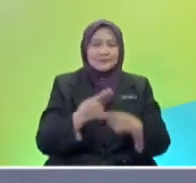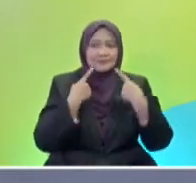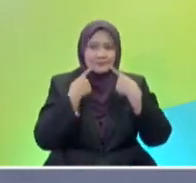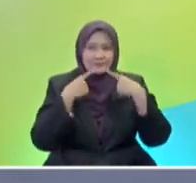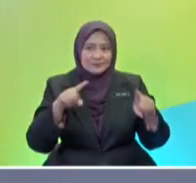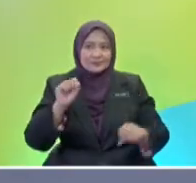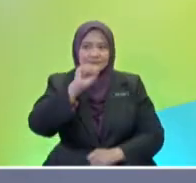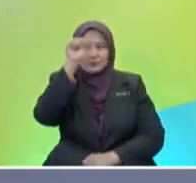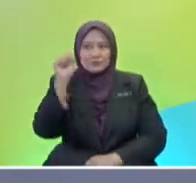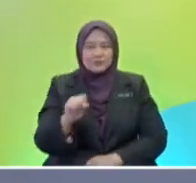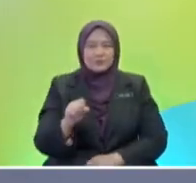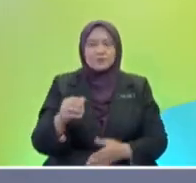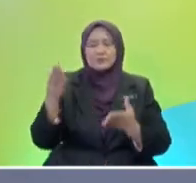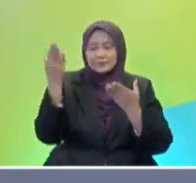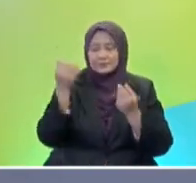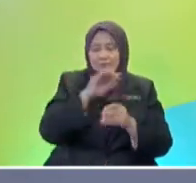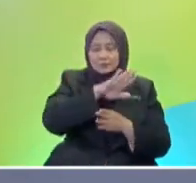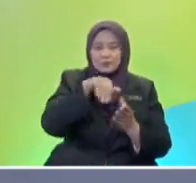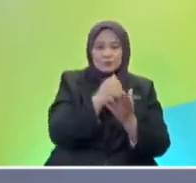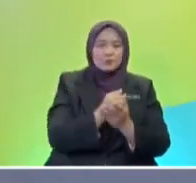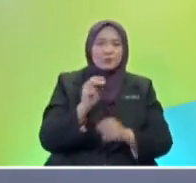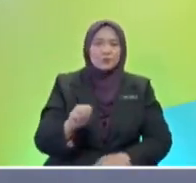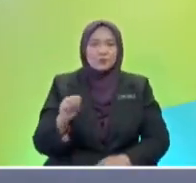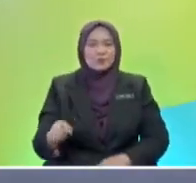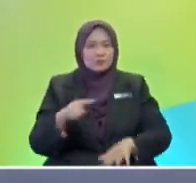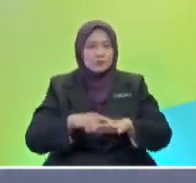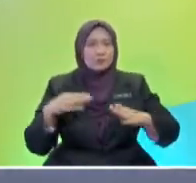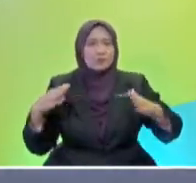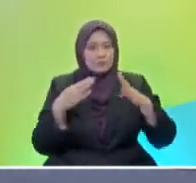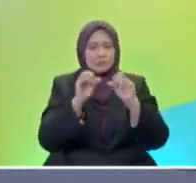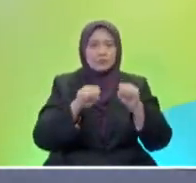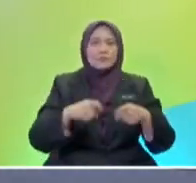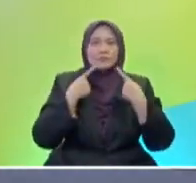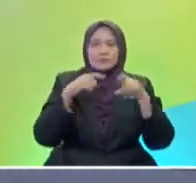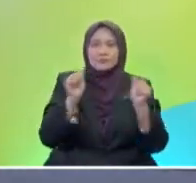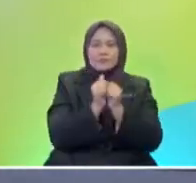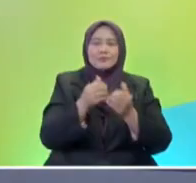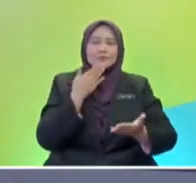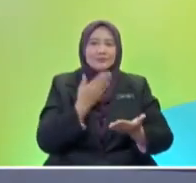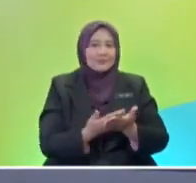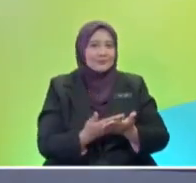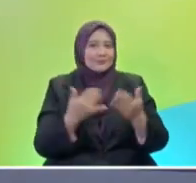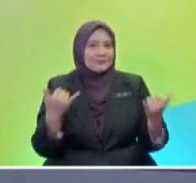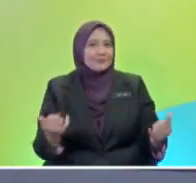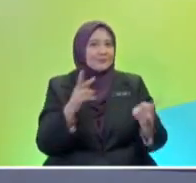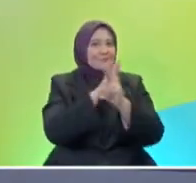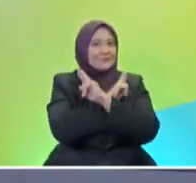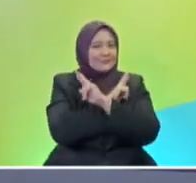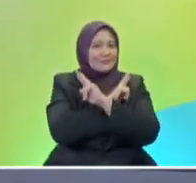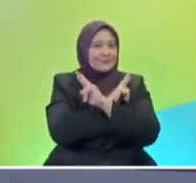di rumah pun sama-sama dapat menjawab dengan baik kita akan beristirahat seketika jangan kemana-mana